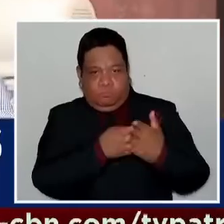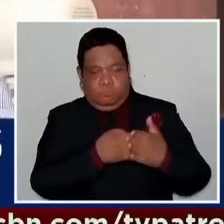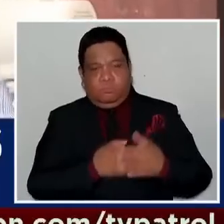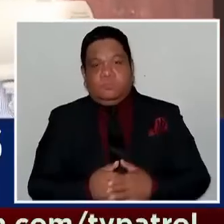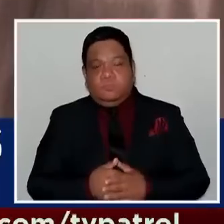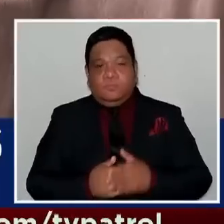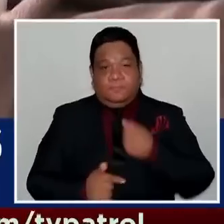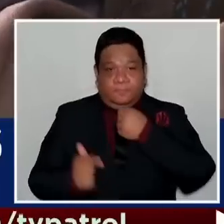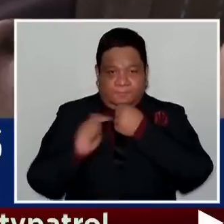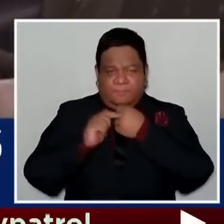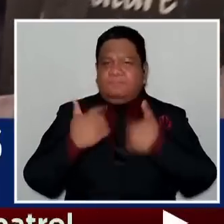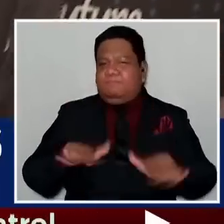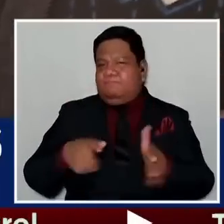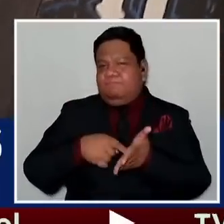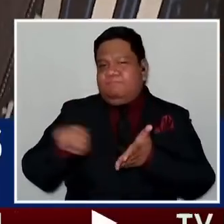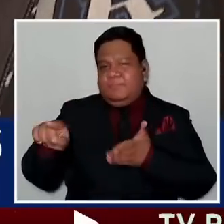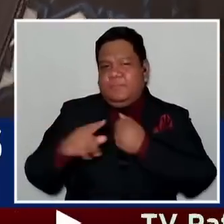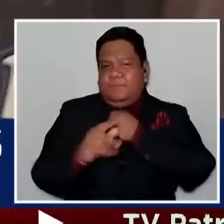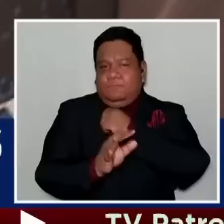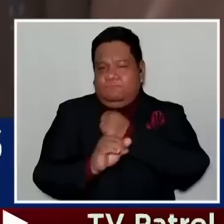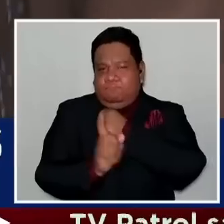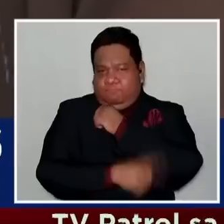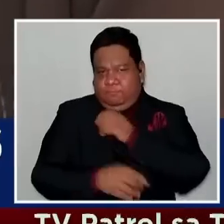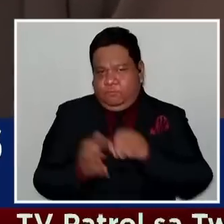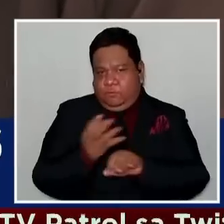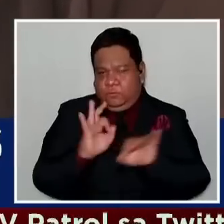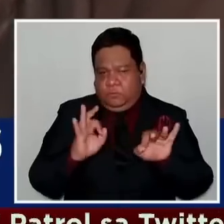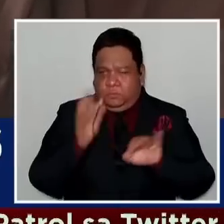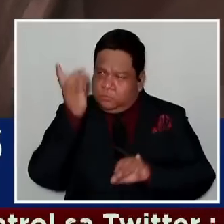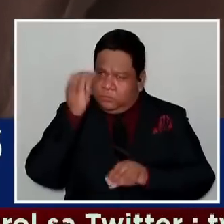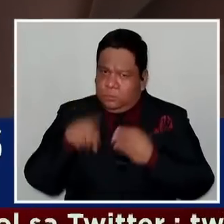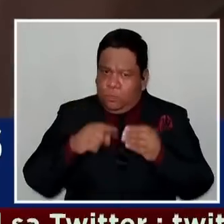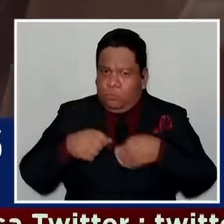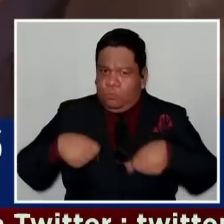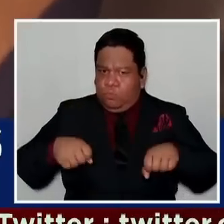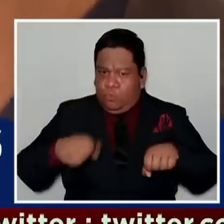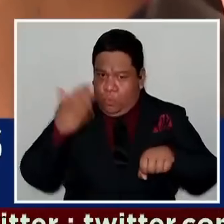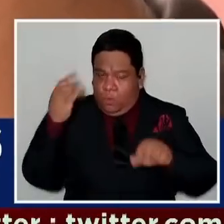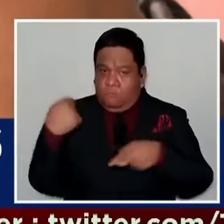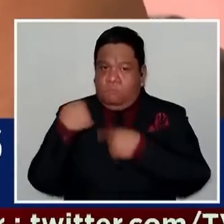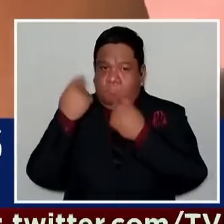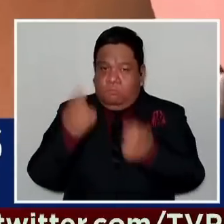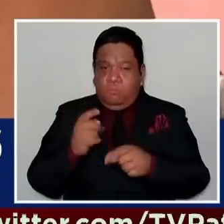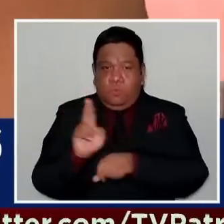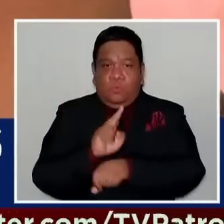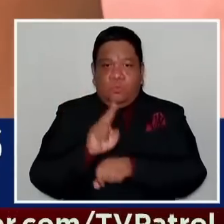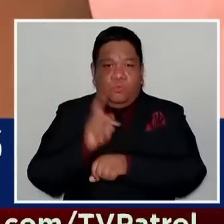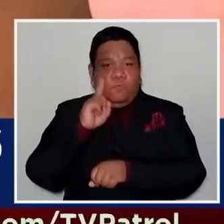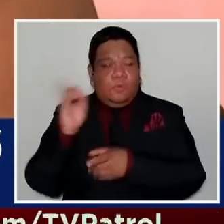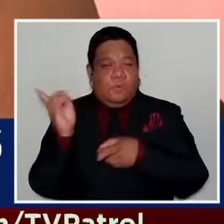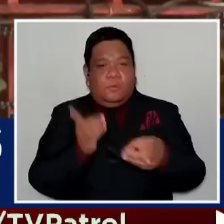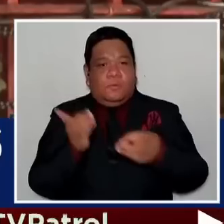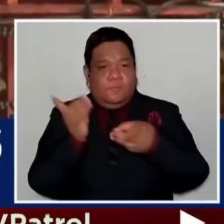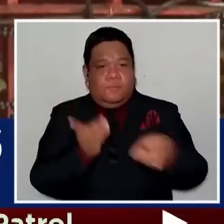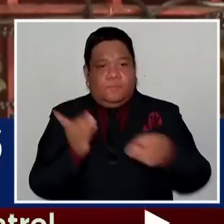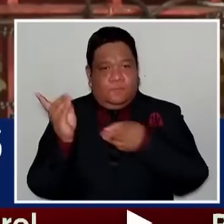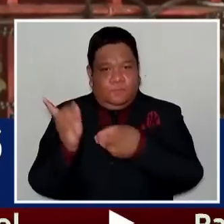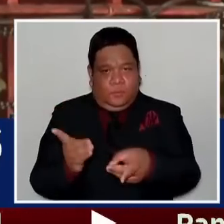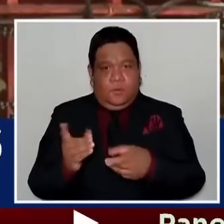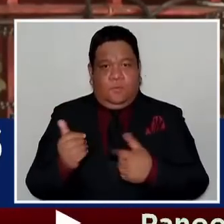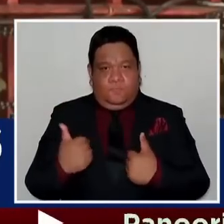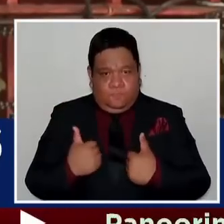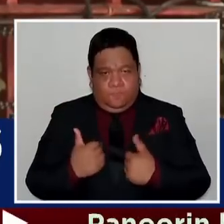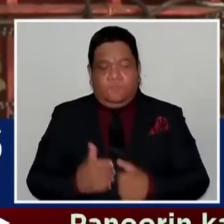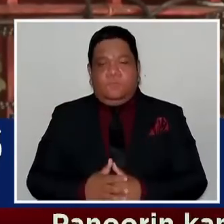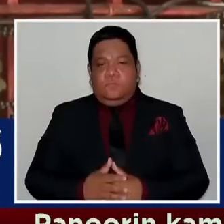Palaisipan pa rin naman sa kanyang issue sa kanyang motor dahil matagal naman na niya itong ginagamit sa pagde-deliver sa malalapit na lugar. Hindi ko kasi